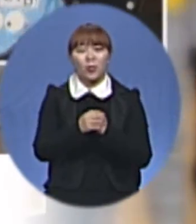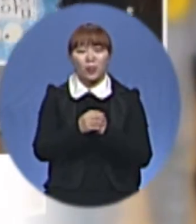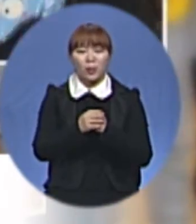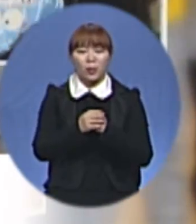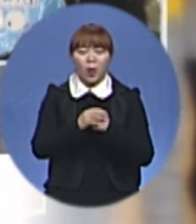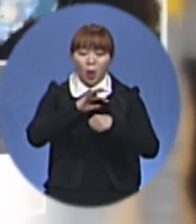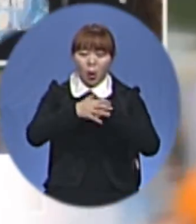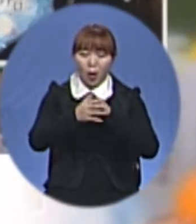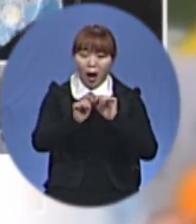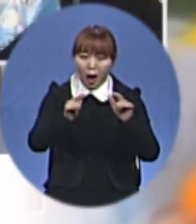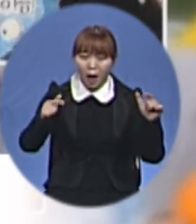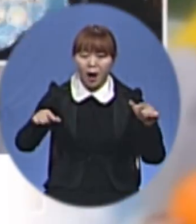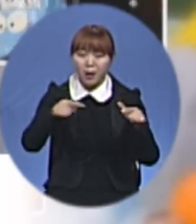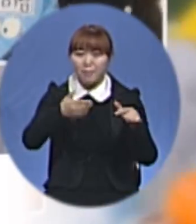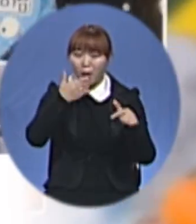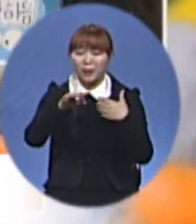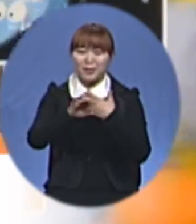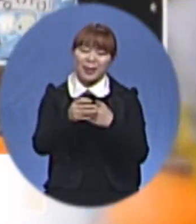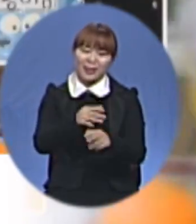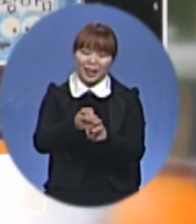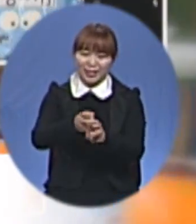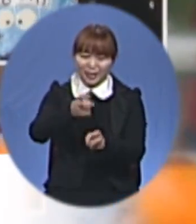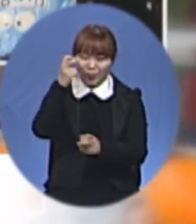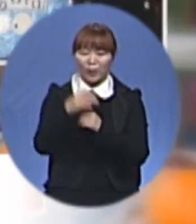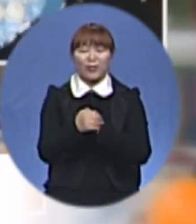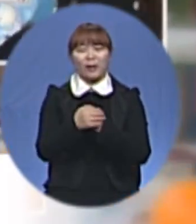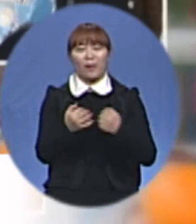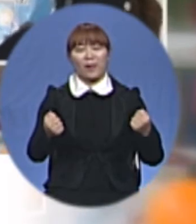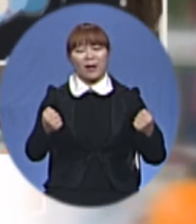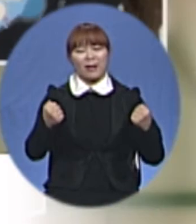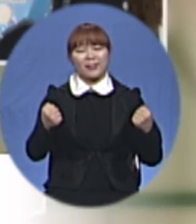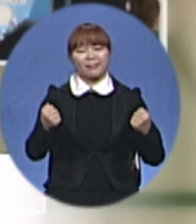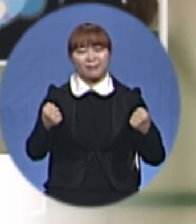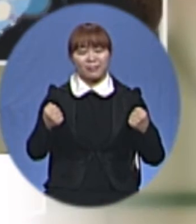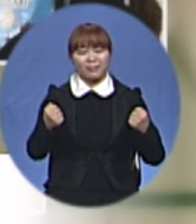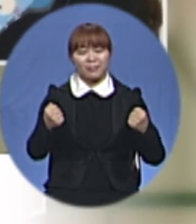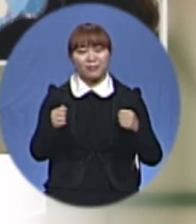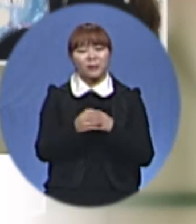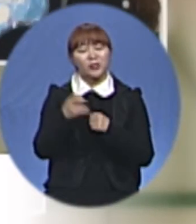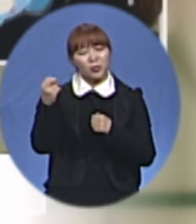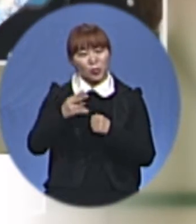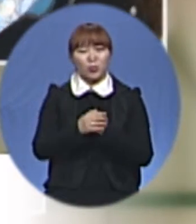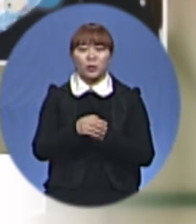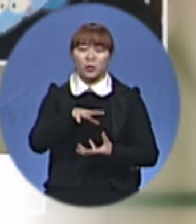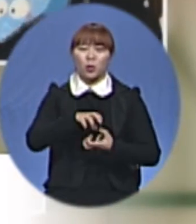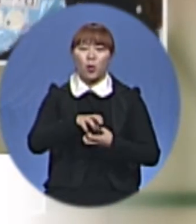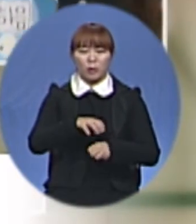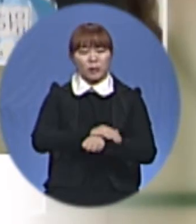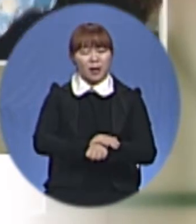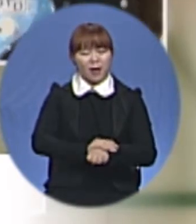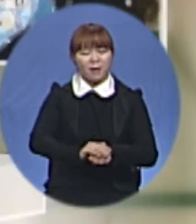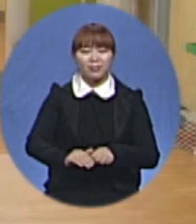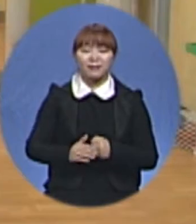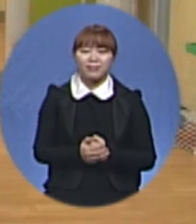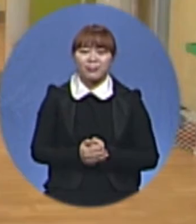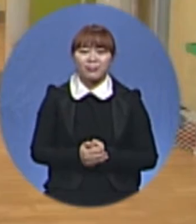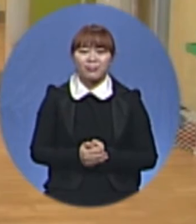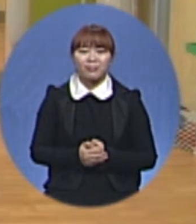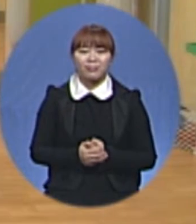채소랑 과일을 먹으면 날씬해지고 건강해져요. 그리고 소화도 잘